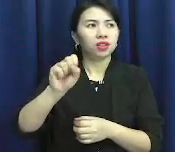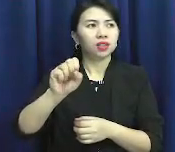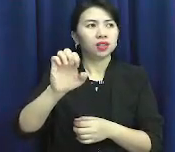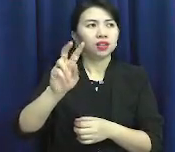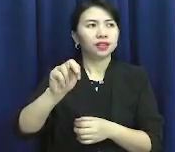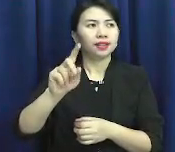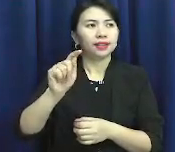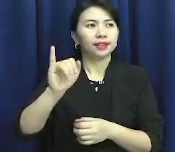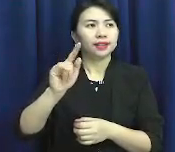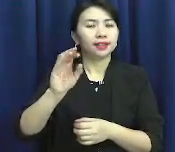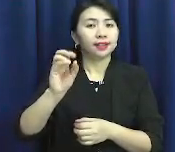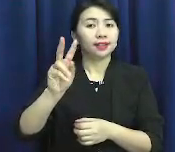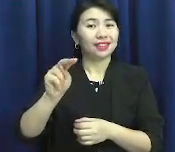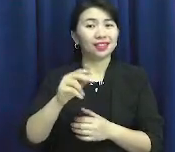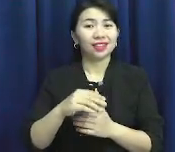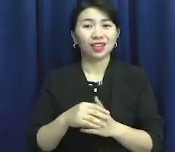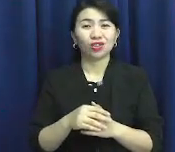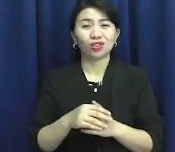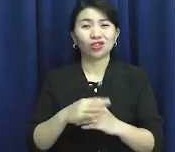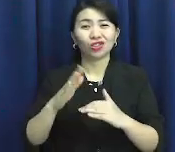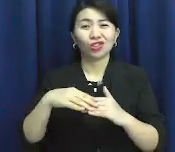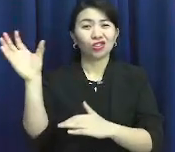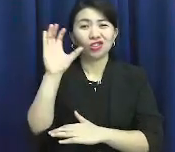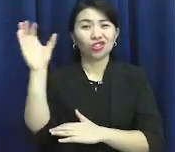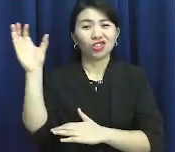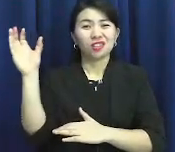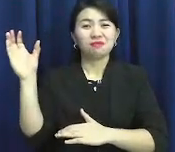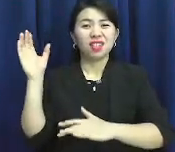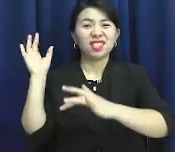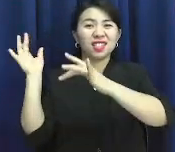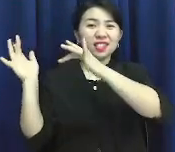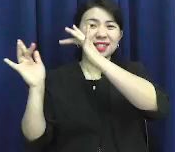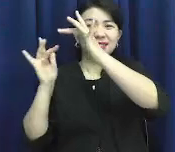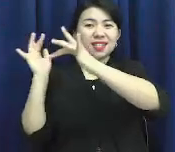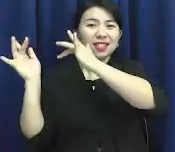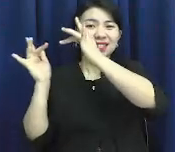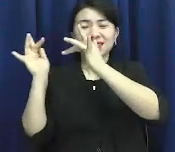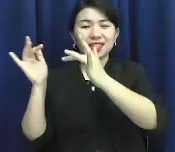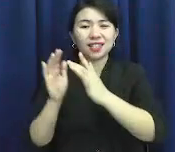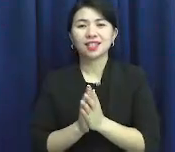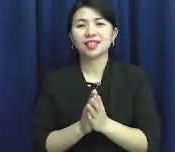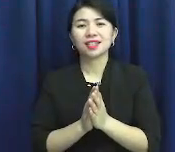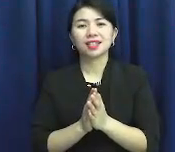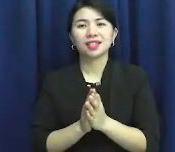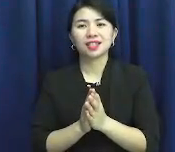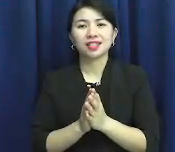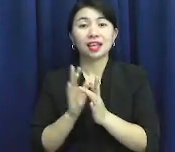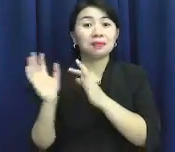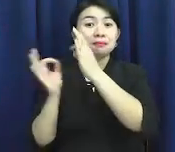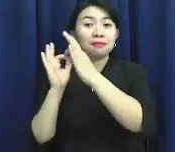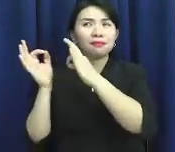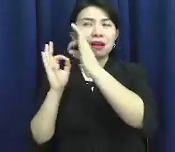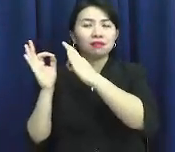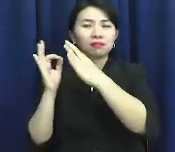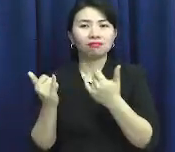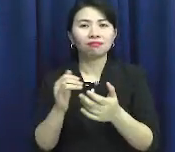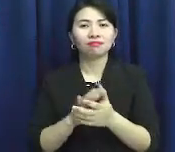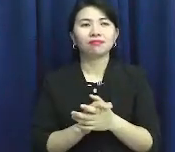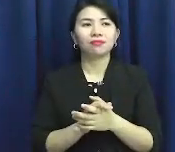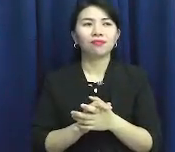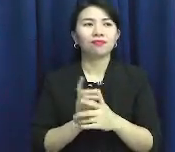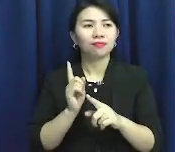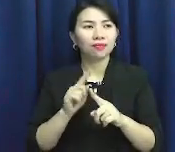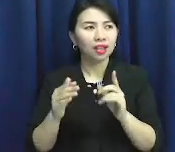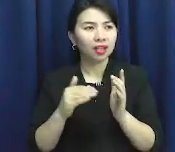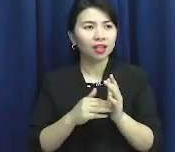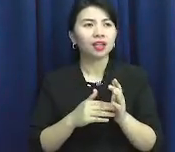yan. Pampahype kasi ng mga eskwelahan yan sa mga estudyante. I don't know sa mga nasa trabaho, sa office, sa team preparation. But the point is